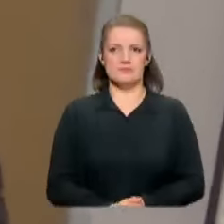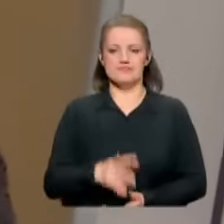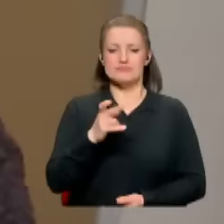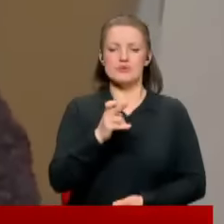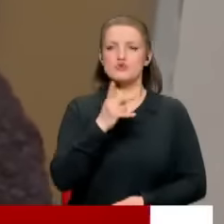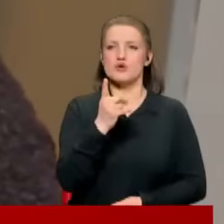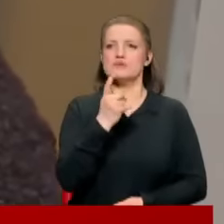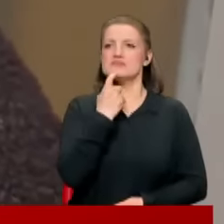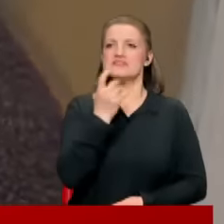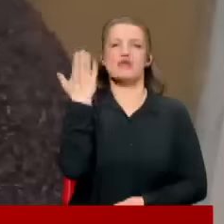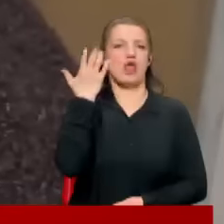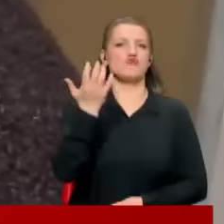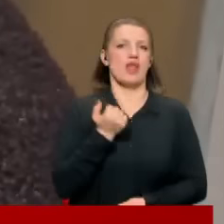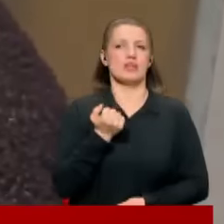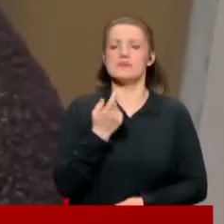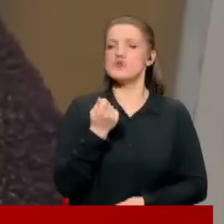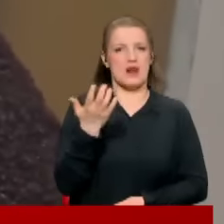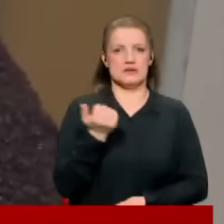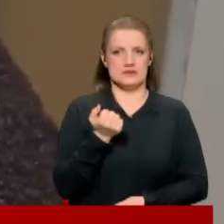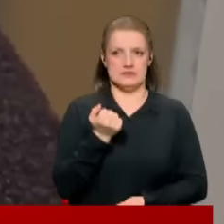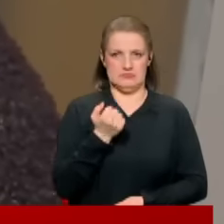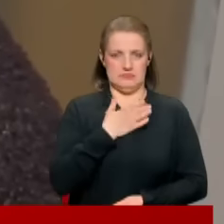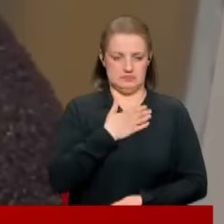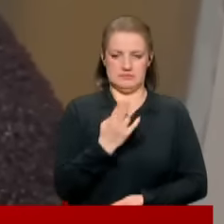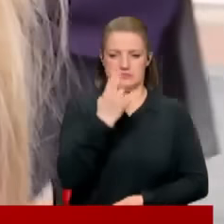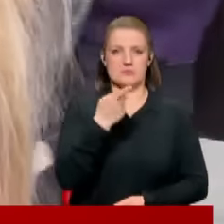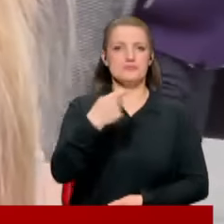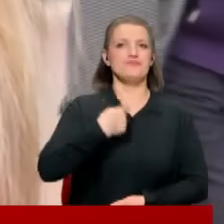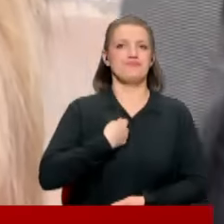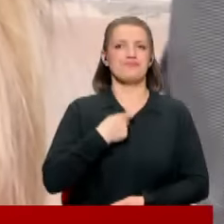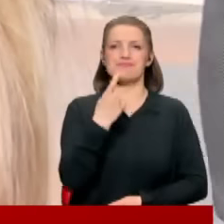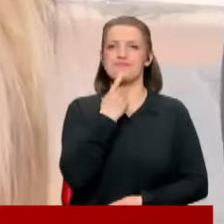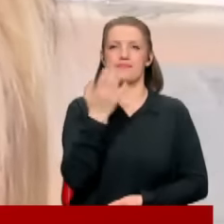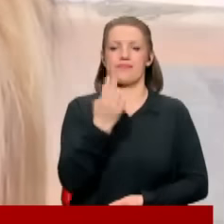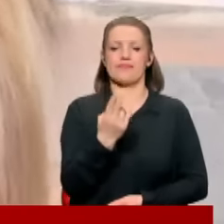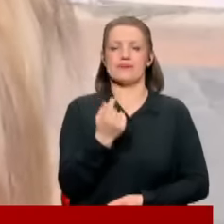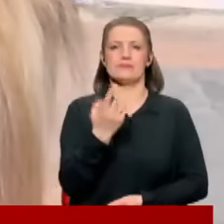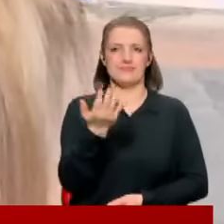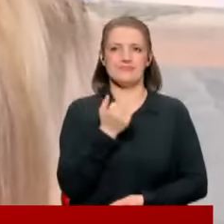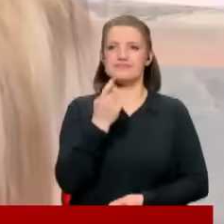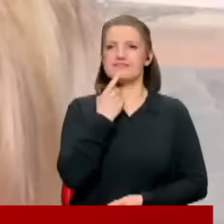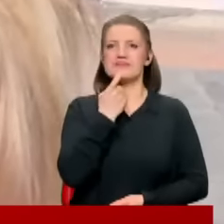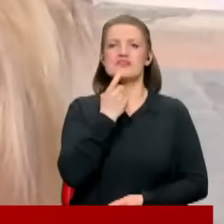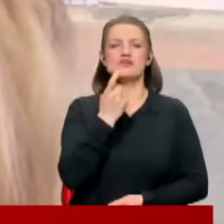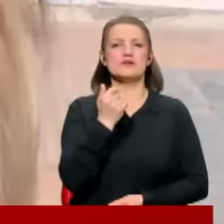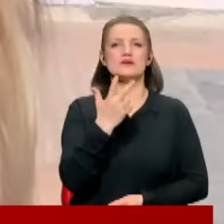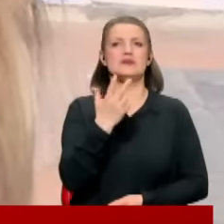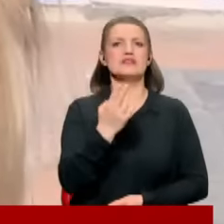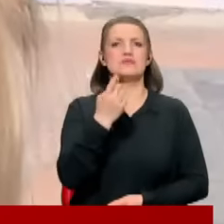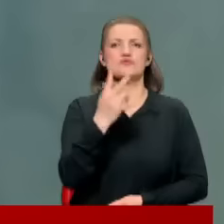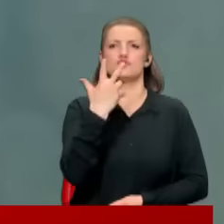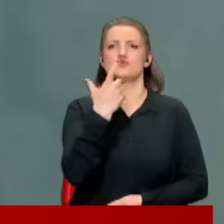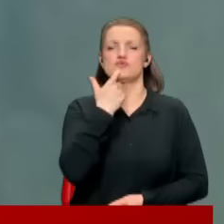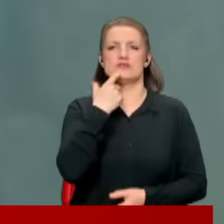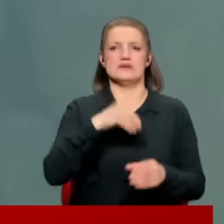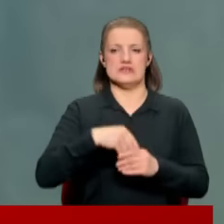Promosyon geçen sene de aldıydım. Ne kadar aldınız? 7 lira verdiler. Geçen sene 7,5 aldıydık. Kaç yıl için aldınız 7,5? 3